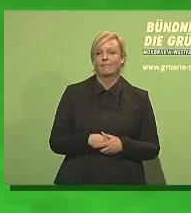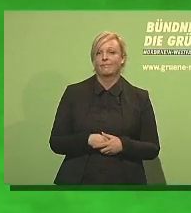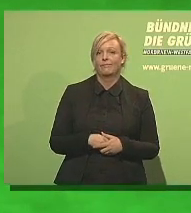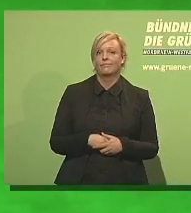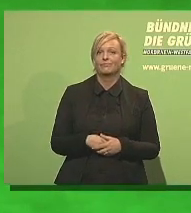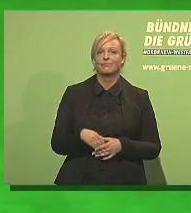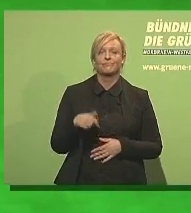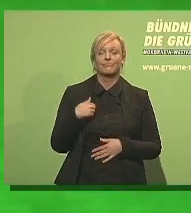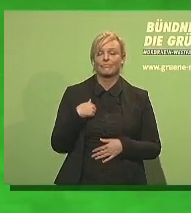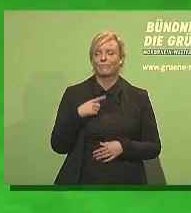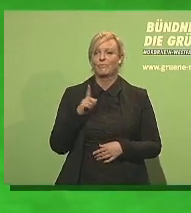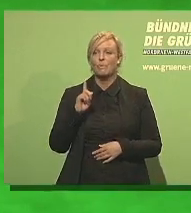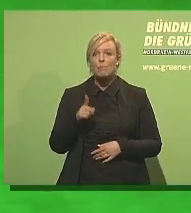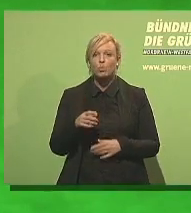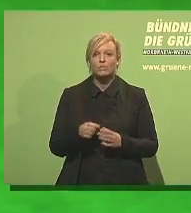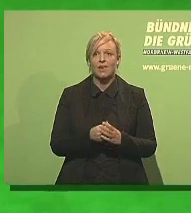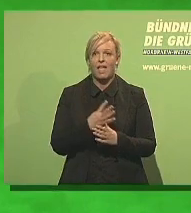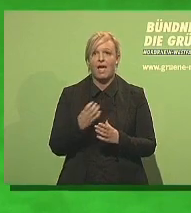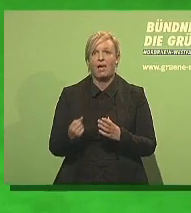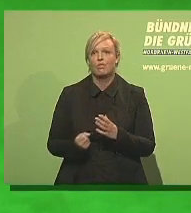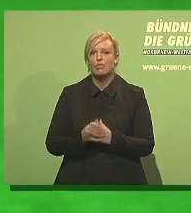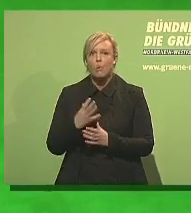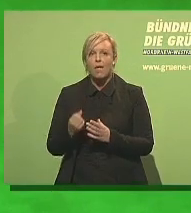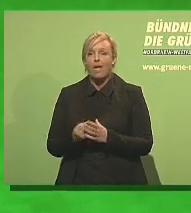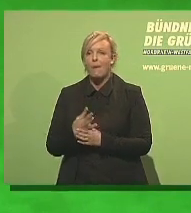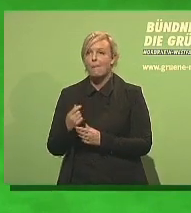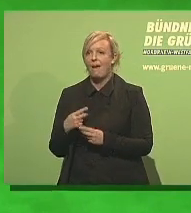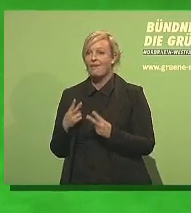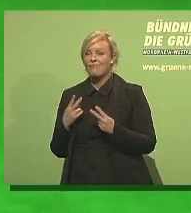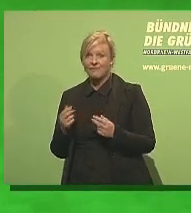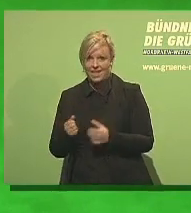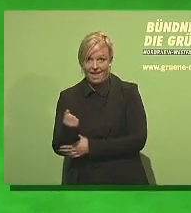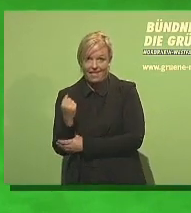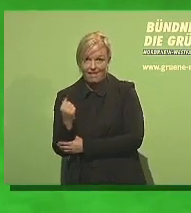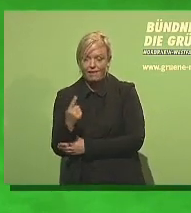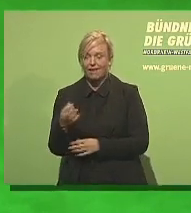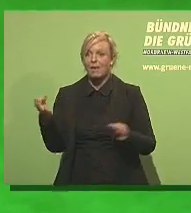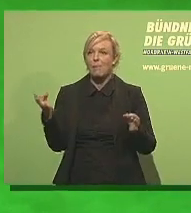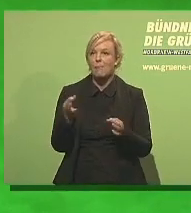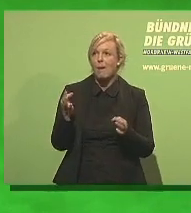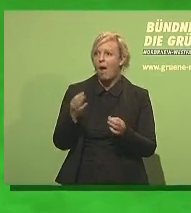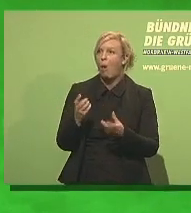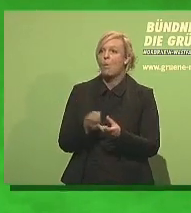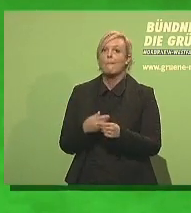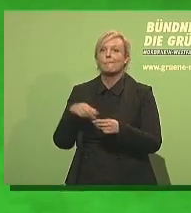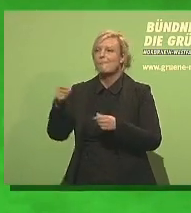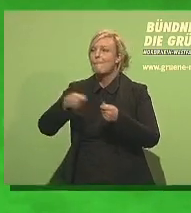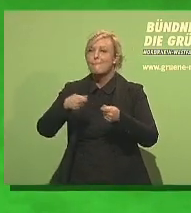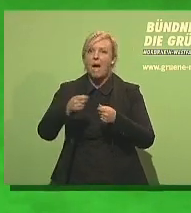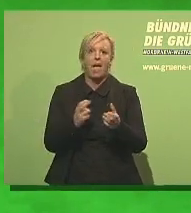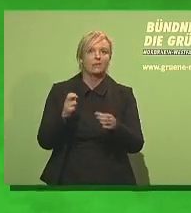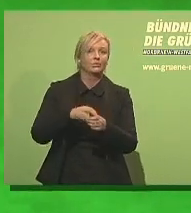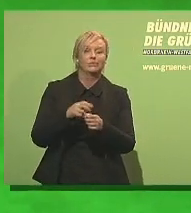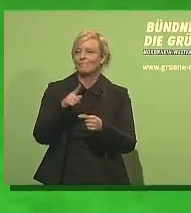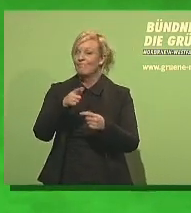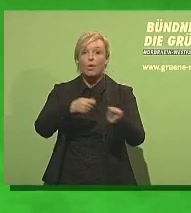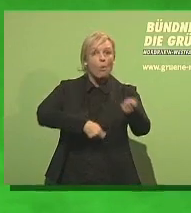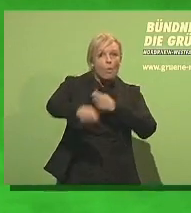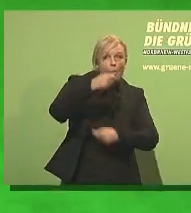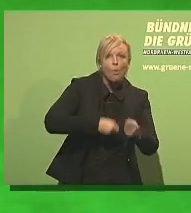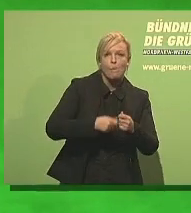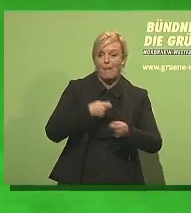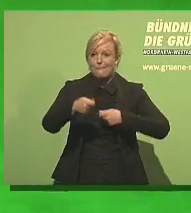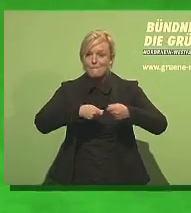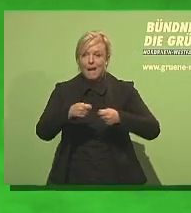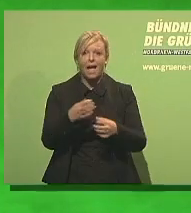wir müssen die Erneuerbaren marktfähig machen. Das ist falsch. Wir müssen den Markt zu den Erneuerbaren bringen, denn die